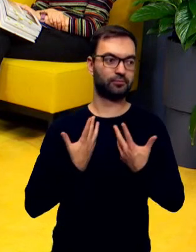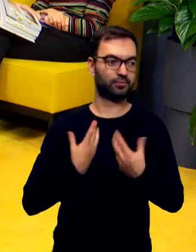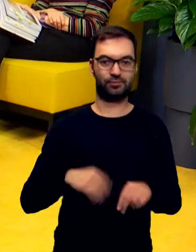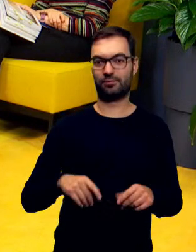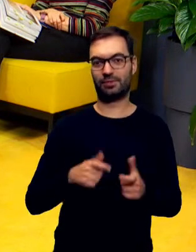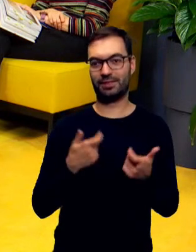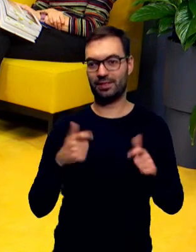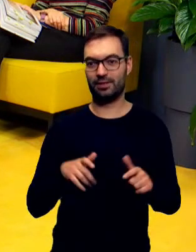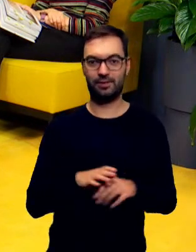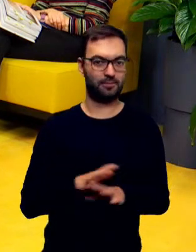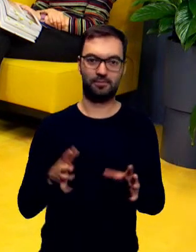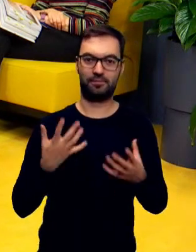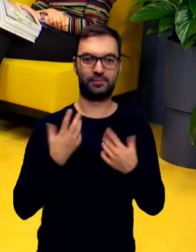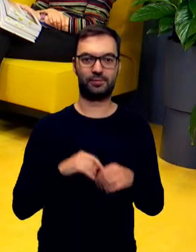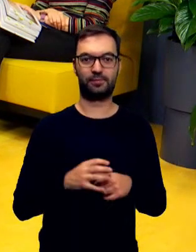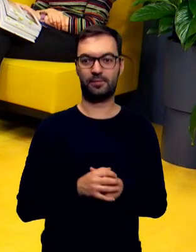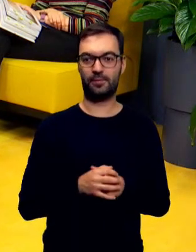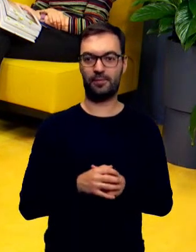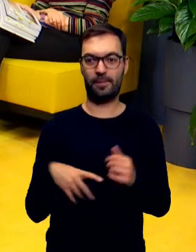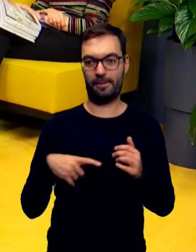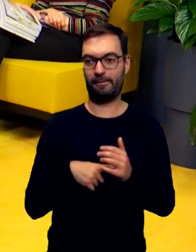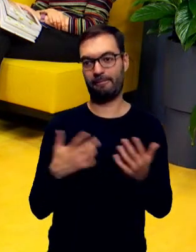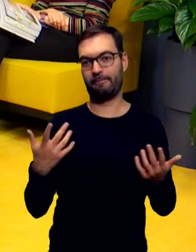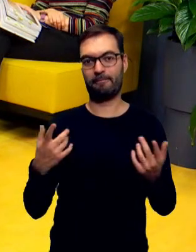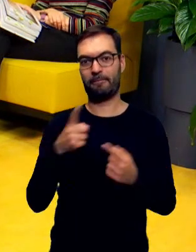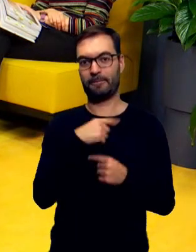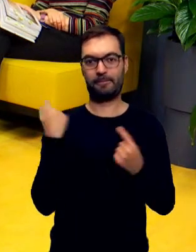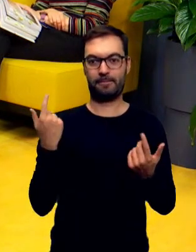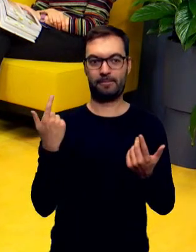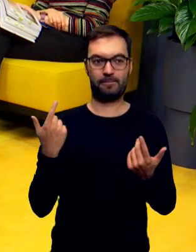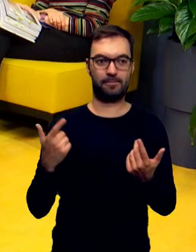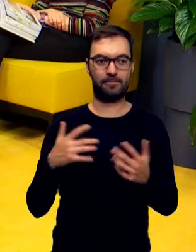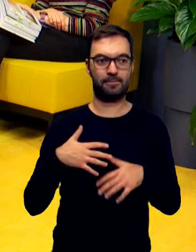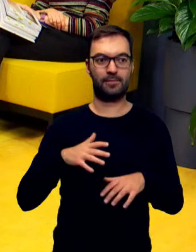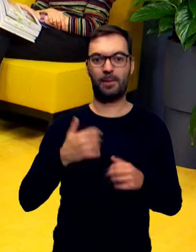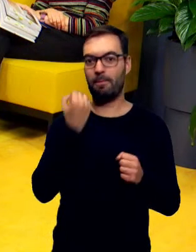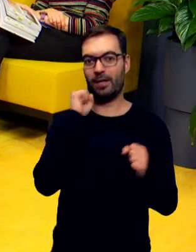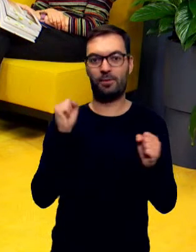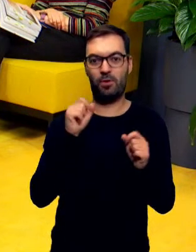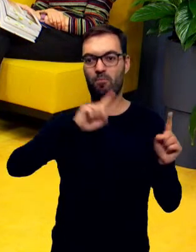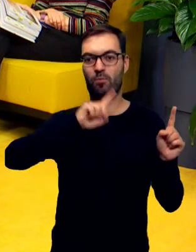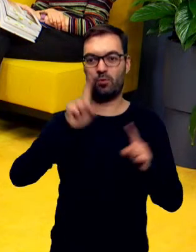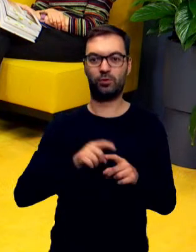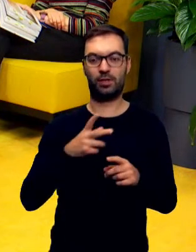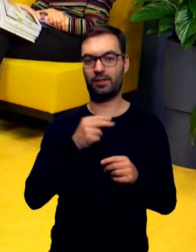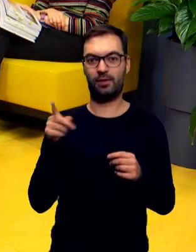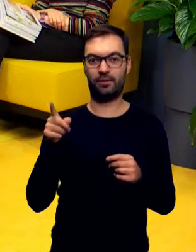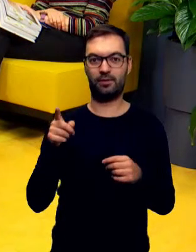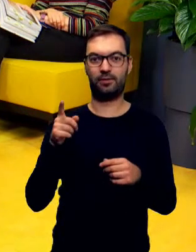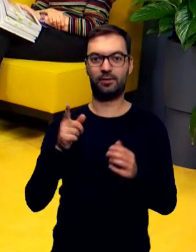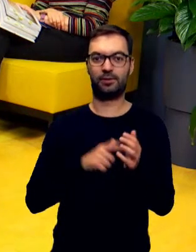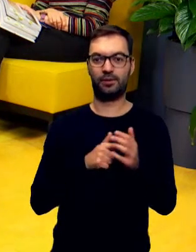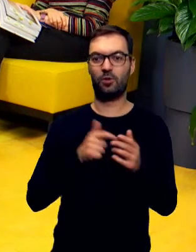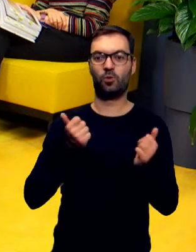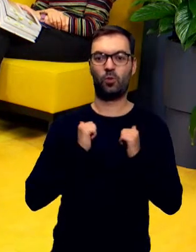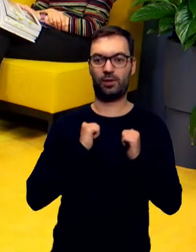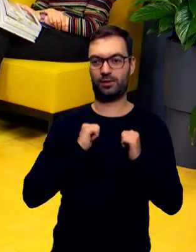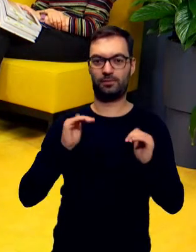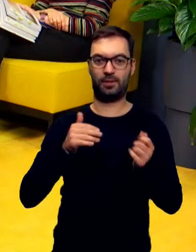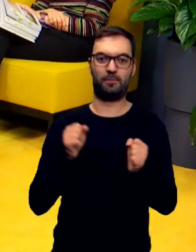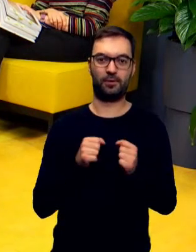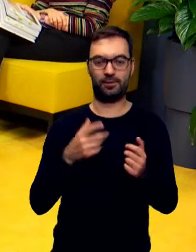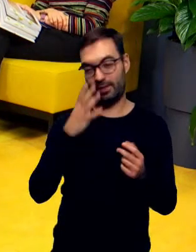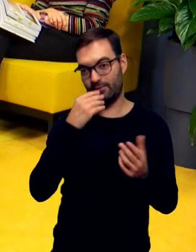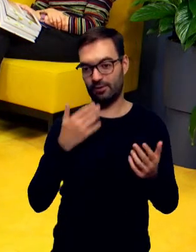ogóle się nie przejmowali tym. To jest tak, że my się tej burzy bardziej boimy niż często turyści. No, tak